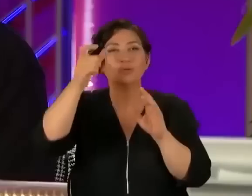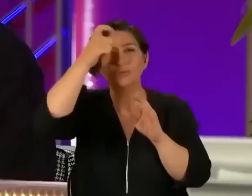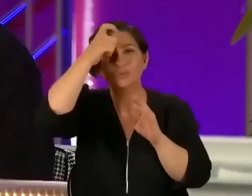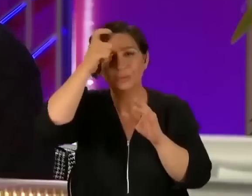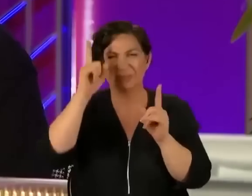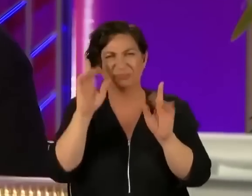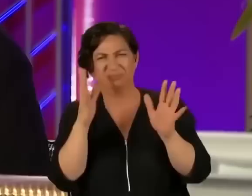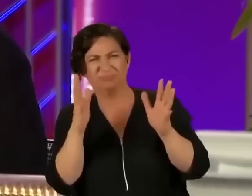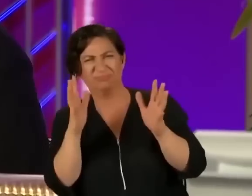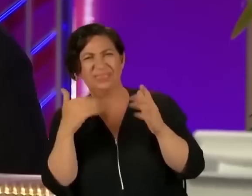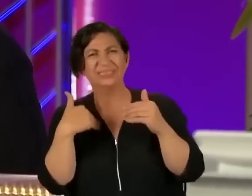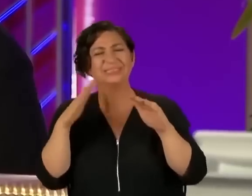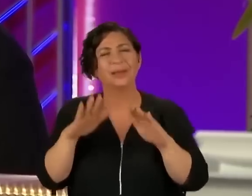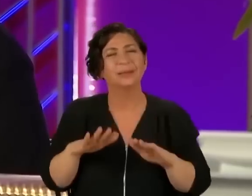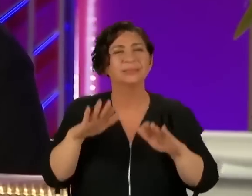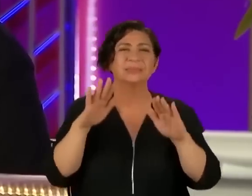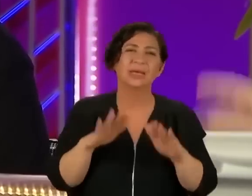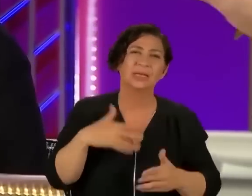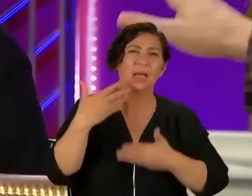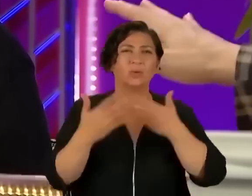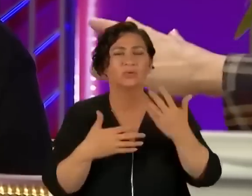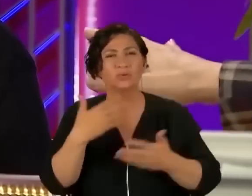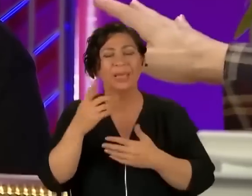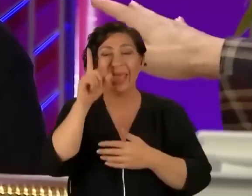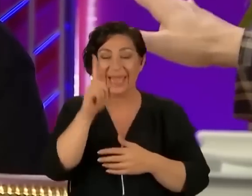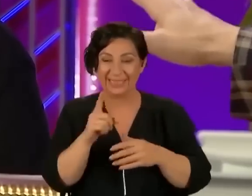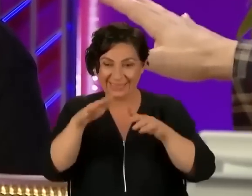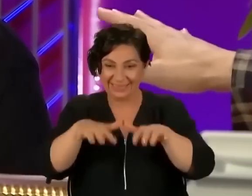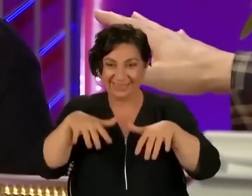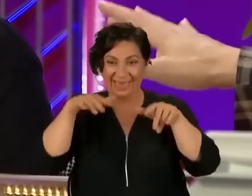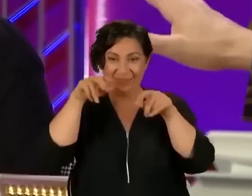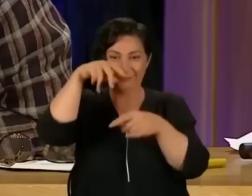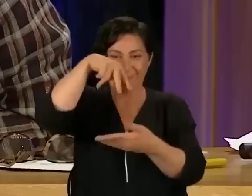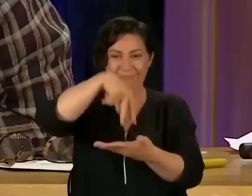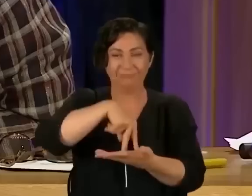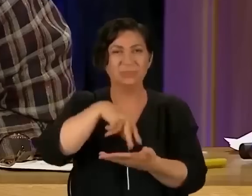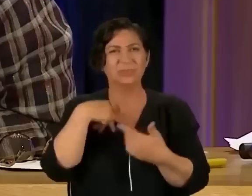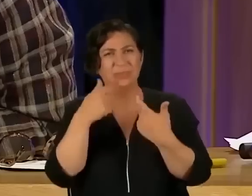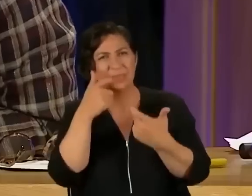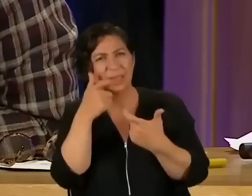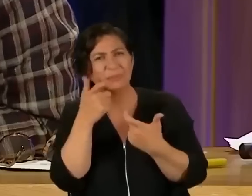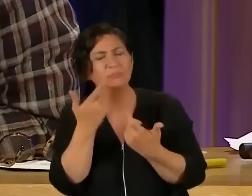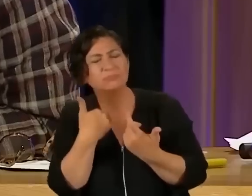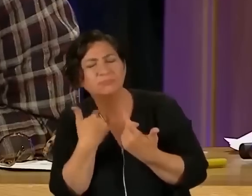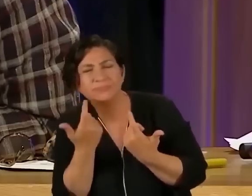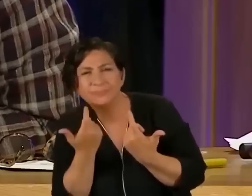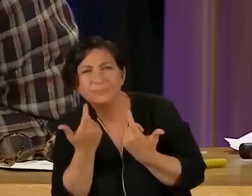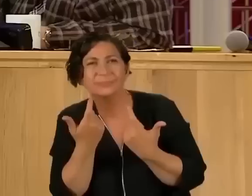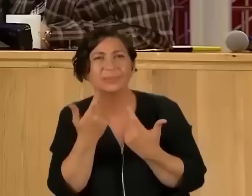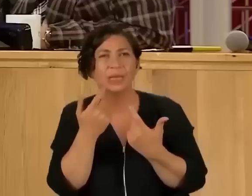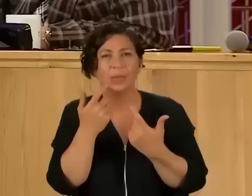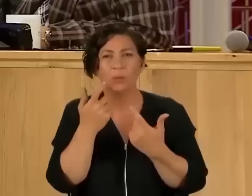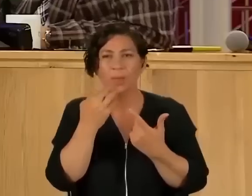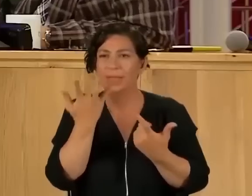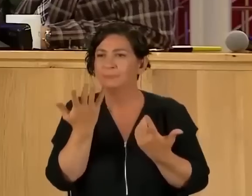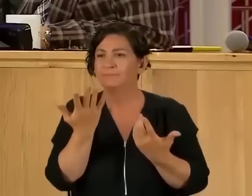Türkiye'de de başta bir yadırgalar. Çünkü ben sakin sakin anlatıyorum. Orada ilk öyle... sahneye ilk çıktığında on dikkatimi çekti. Şey